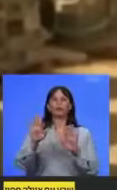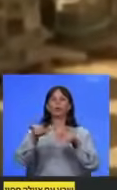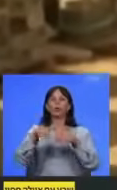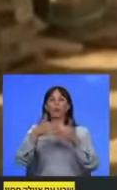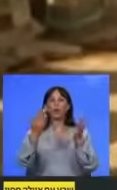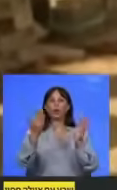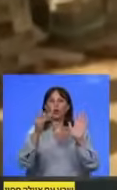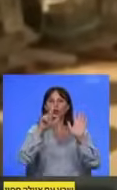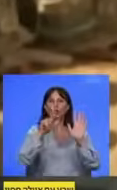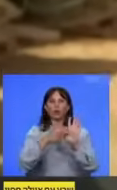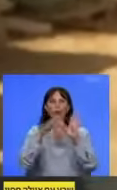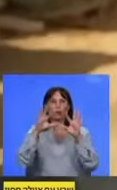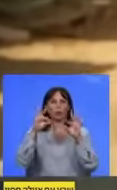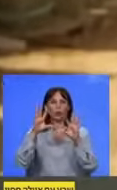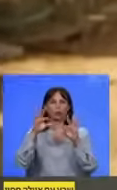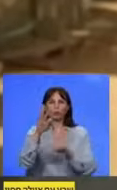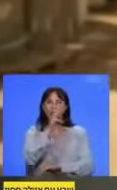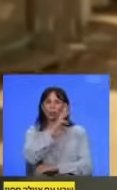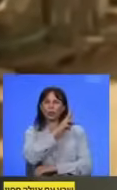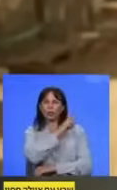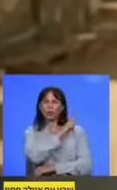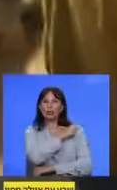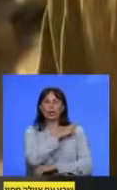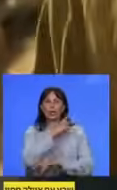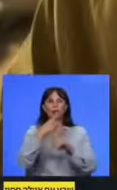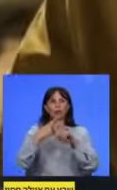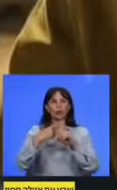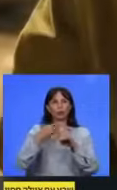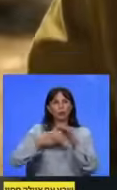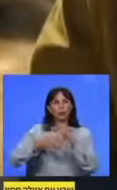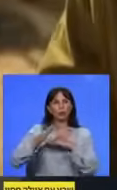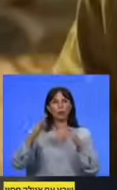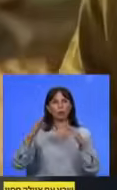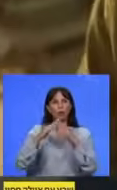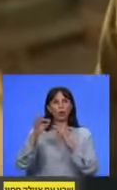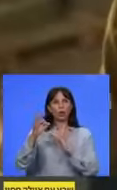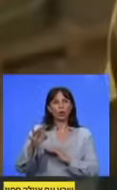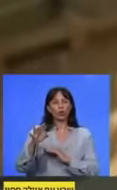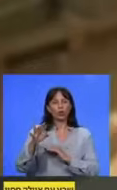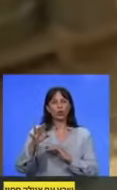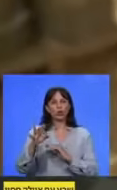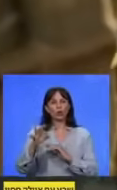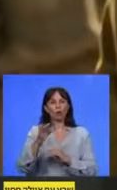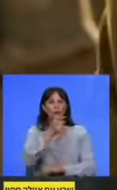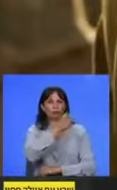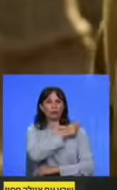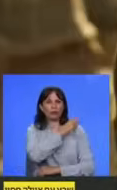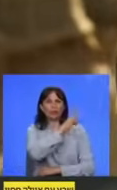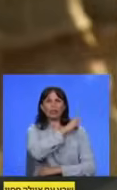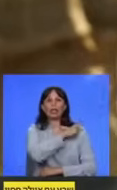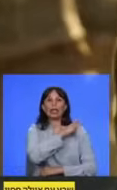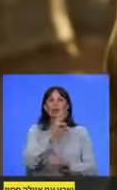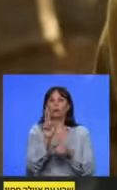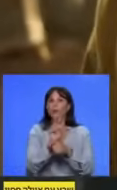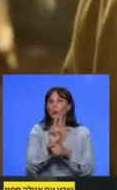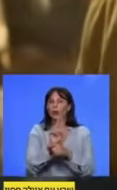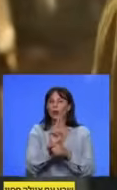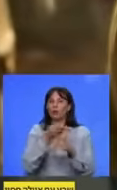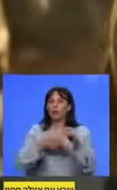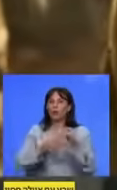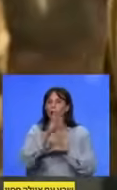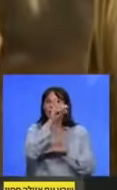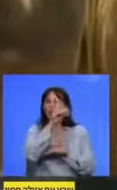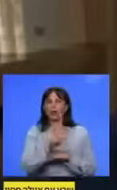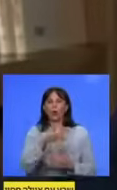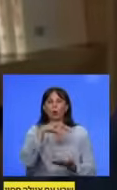7 באוקטובר, סגן איקס יוצא מביתו שבמרכז, עונה דרגות סרן מזויפות ויוצא דרומה לכיוון אוגדת